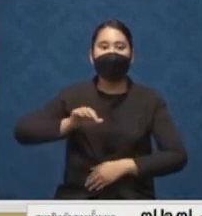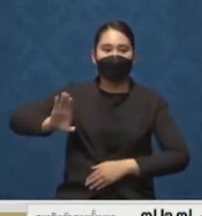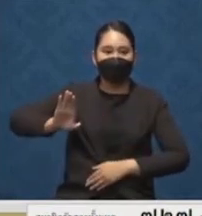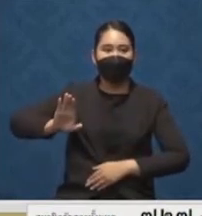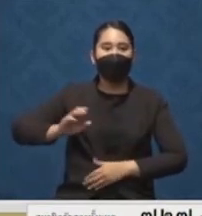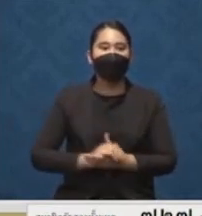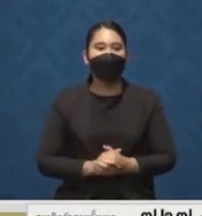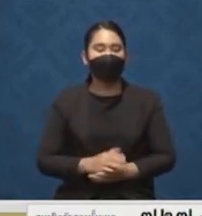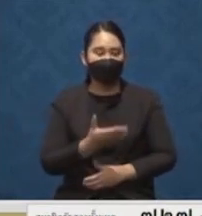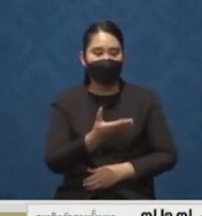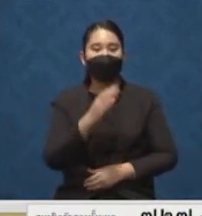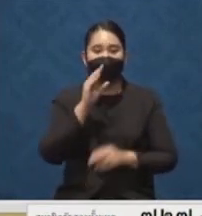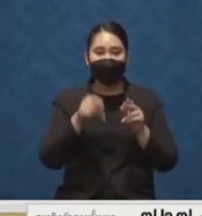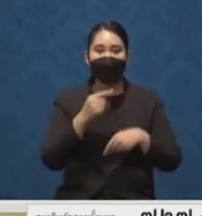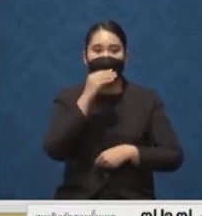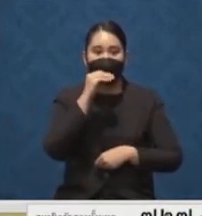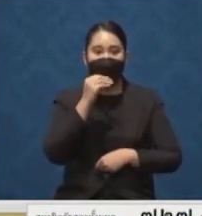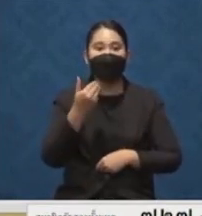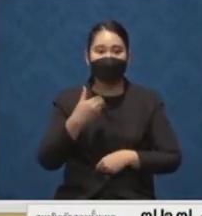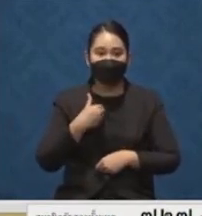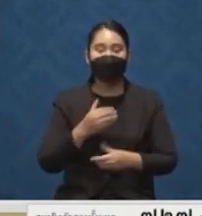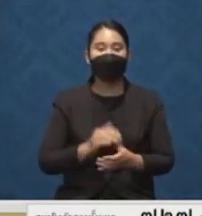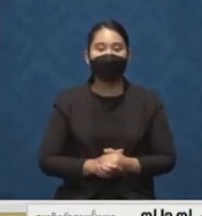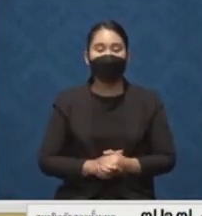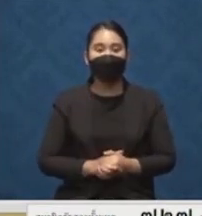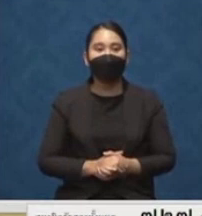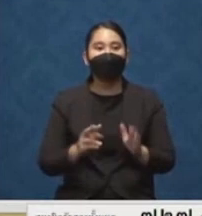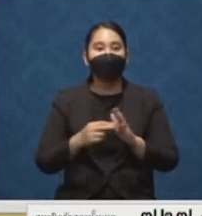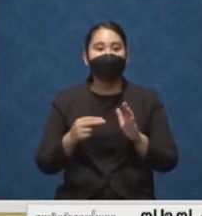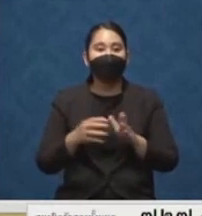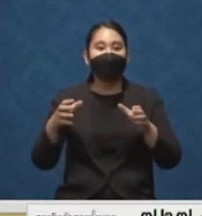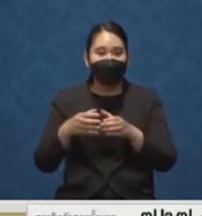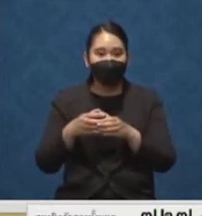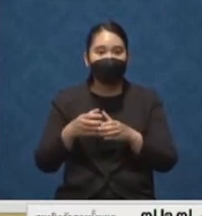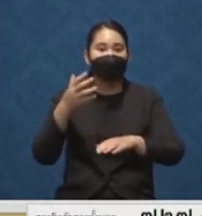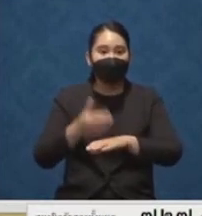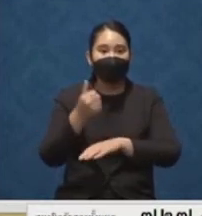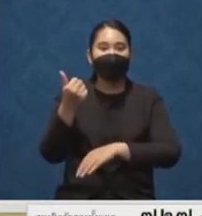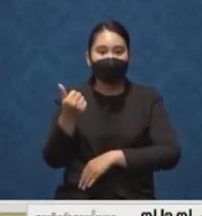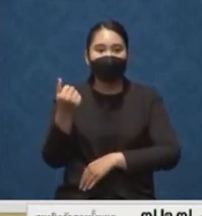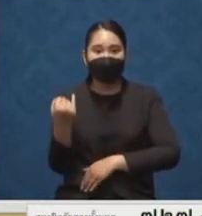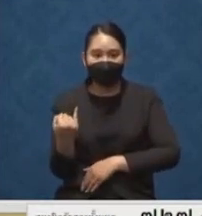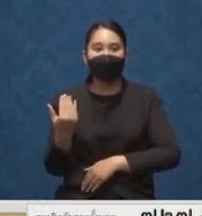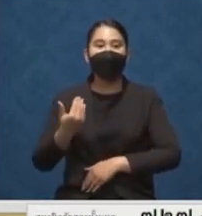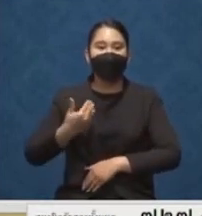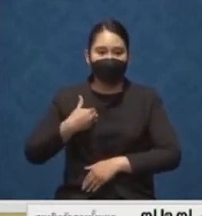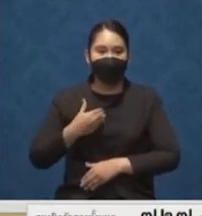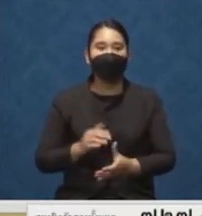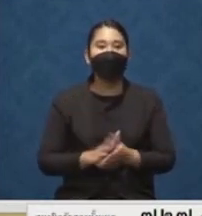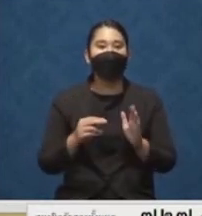ที่ท่านเสรีเคยพูดไปแล้วว่าทั้งพรรคมีทั้งคนดีและคนไม่ดีท่าน